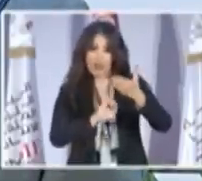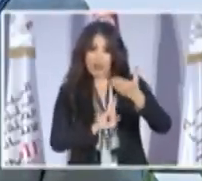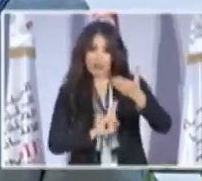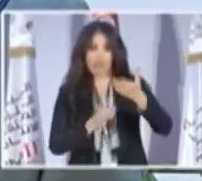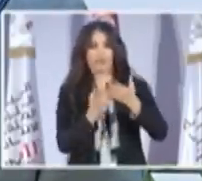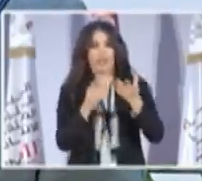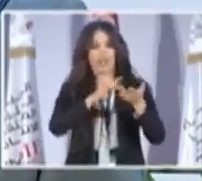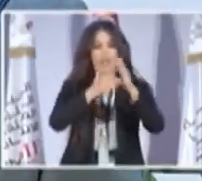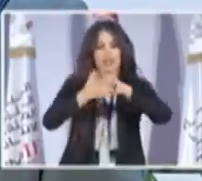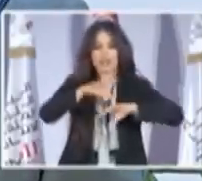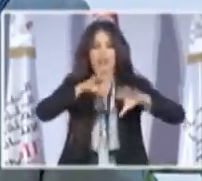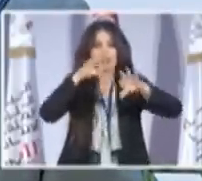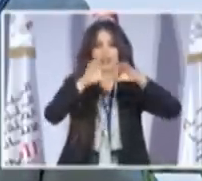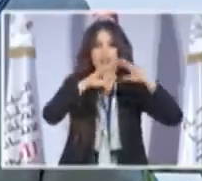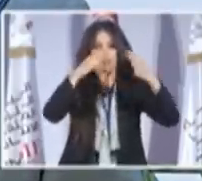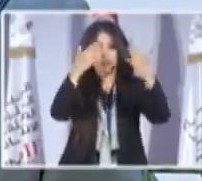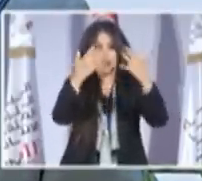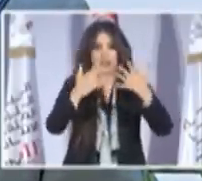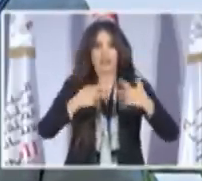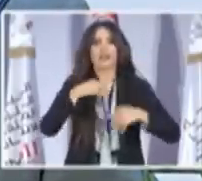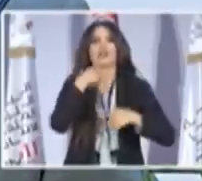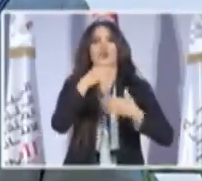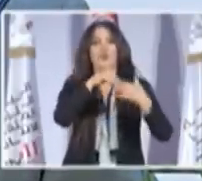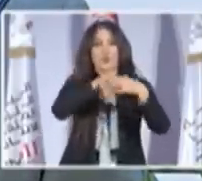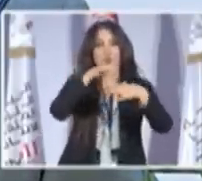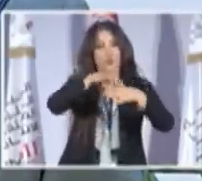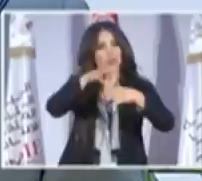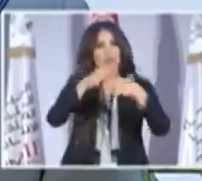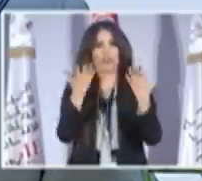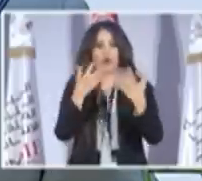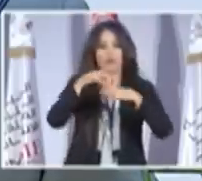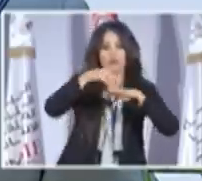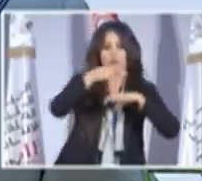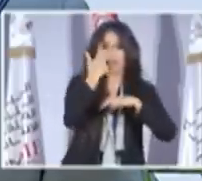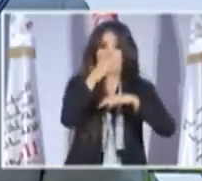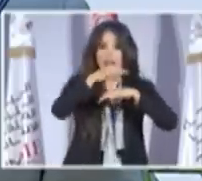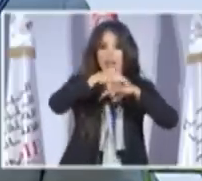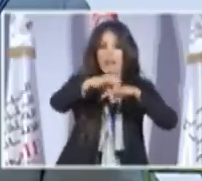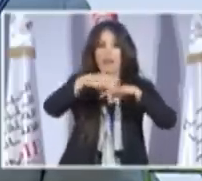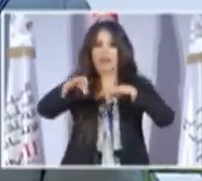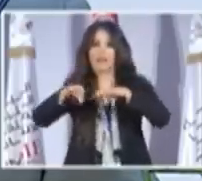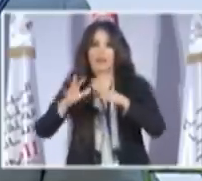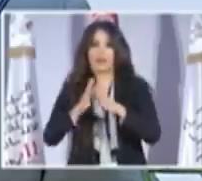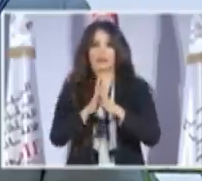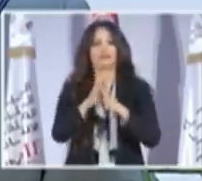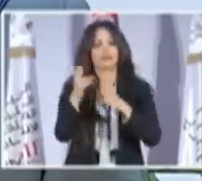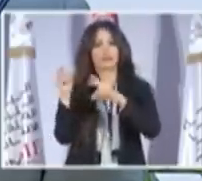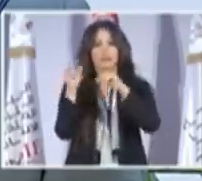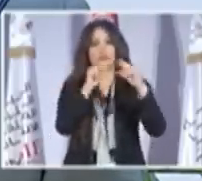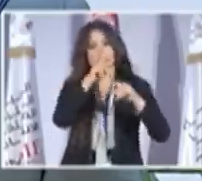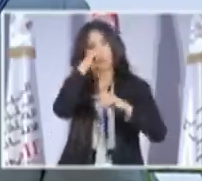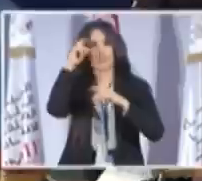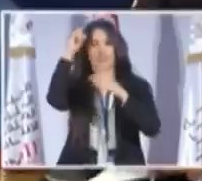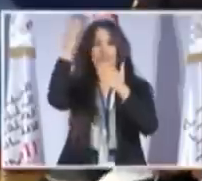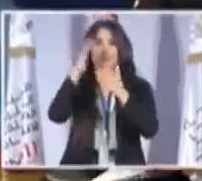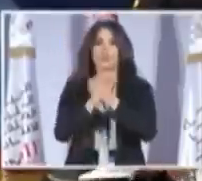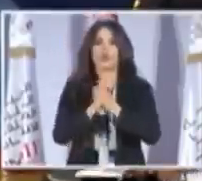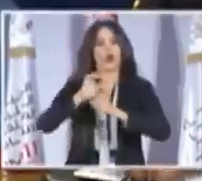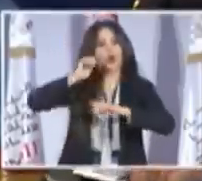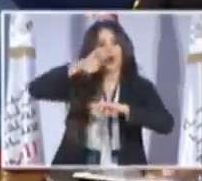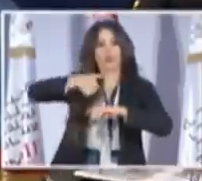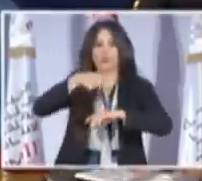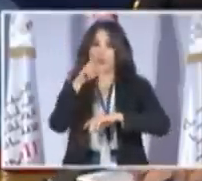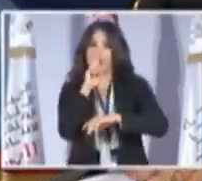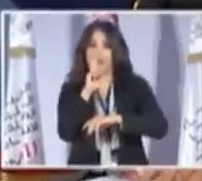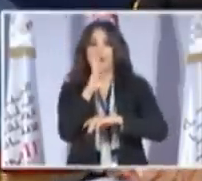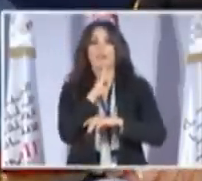التجميع في اه ثلاثه هيئات فرعيه كما قلنا ان شاء الله قدوه نصف النهار